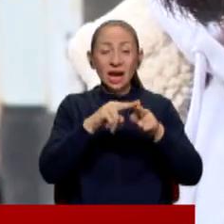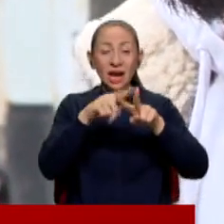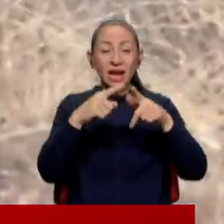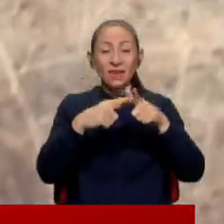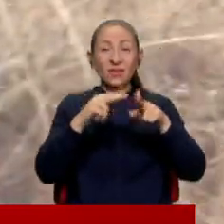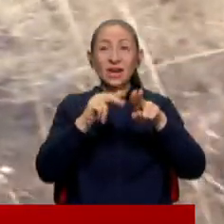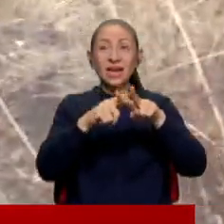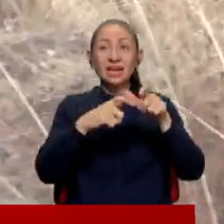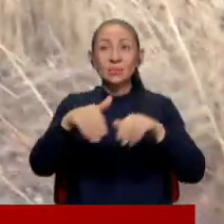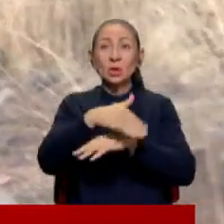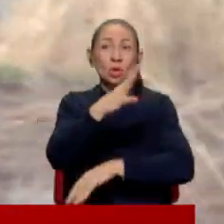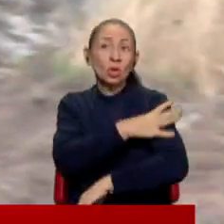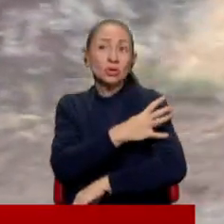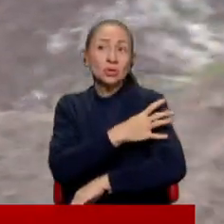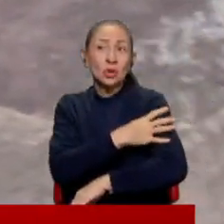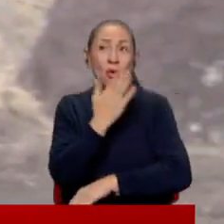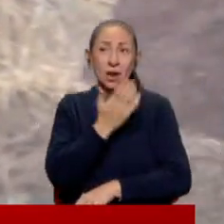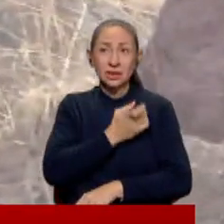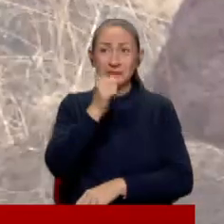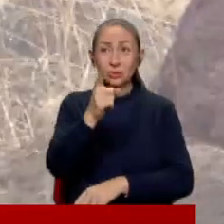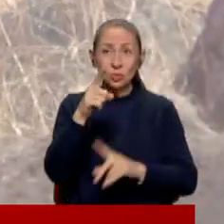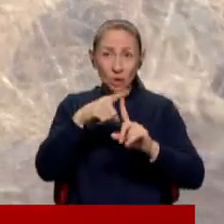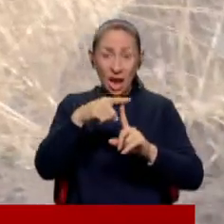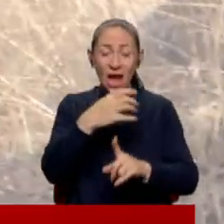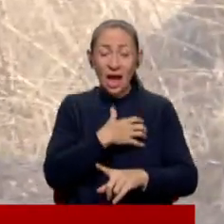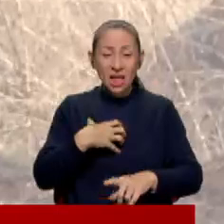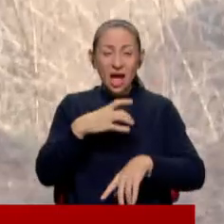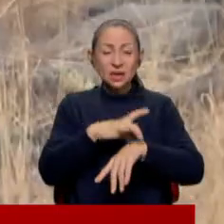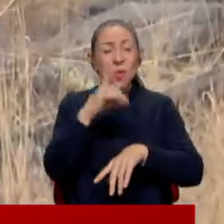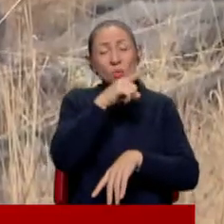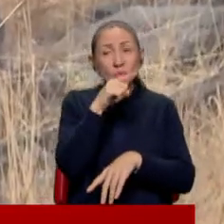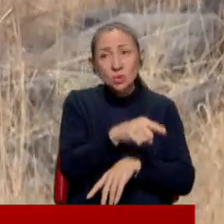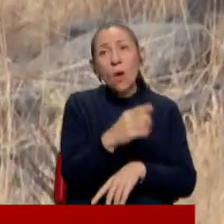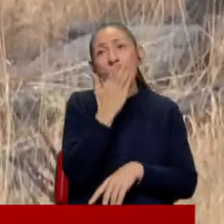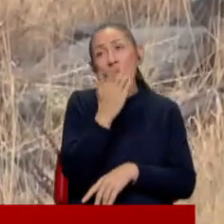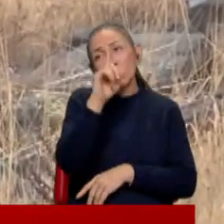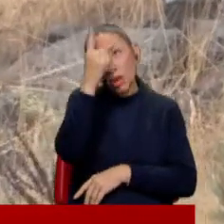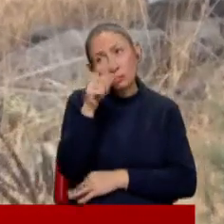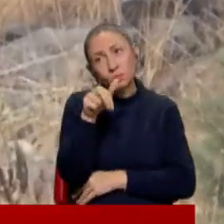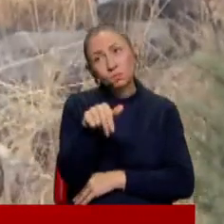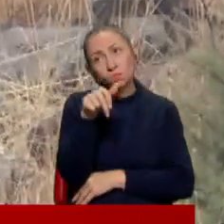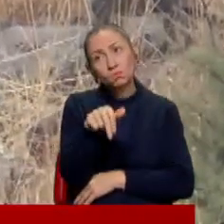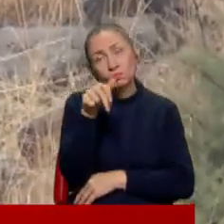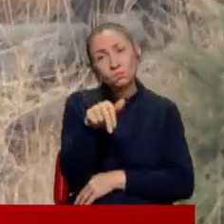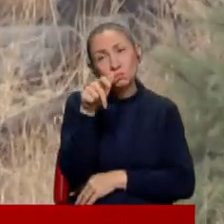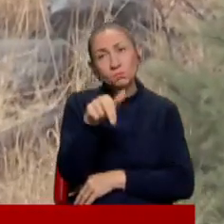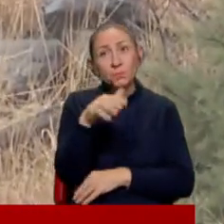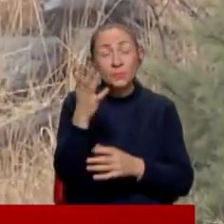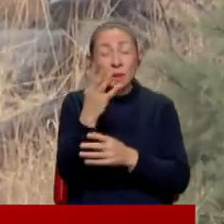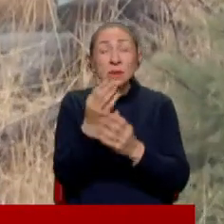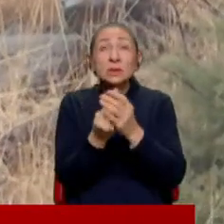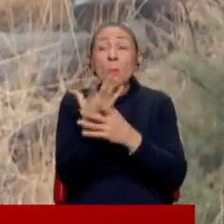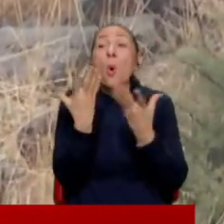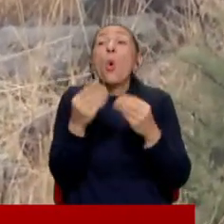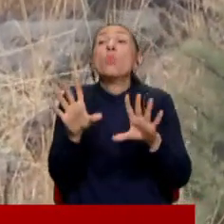Mahallesi'nde 4 sınıf öğrencisi Tunahan annesi hastalandığı için okula tek başına gidiyordu henüz günün